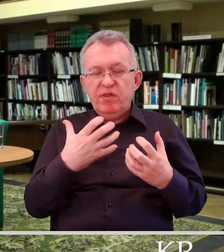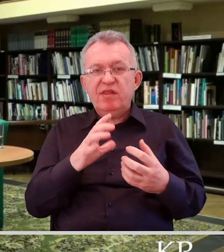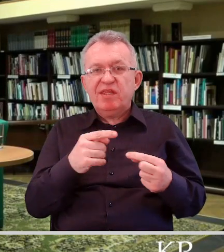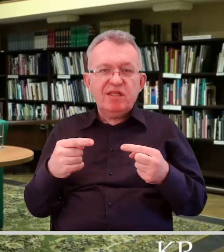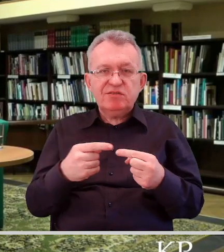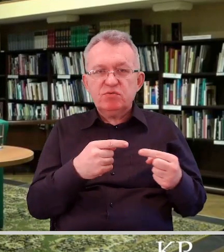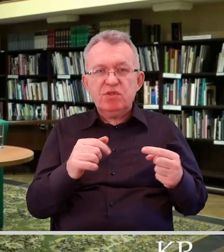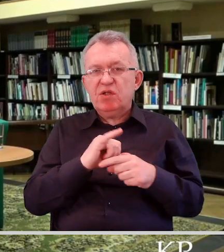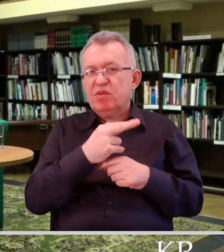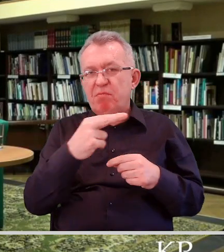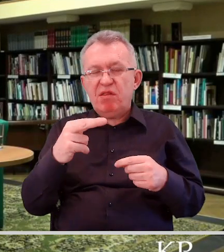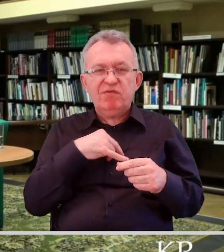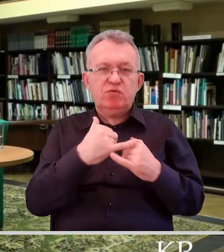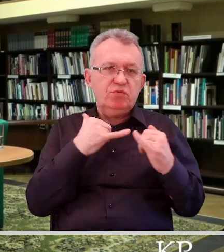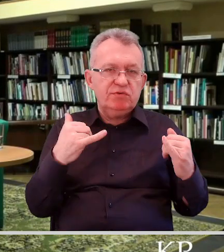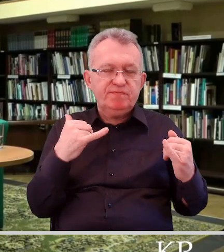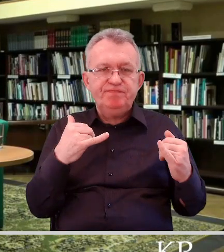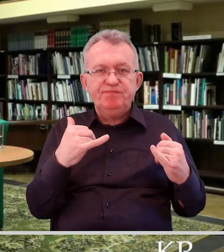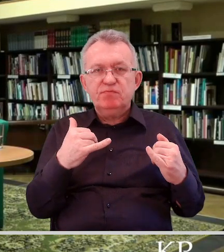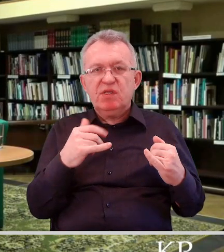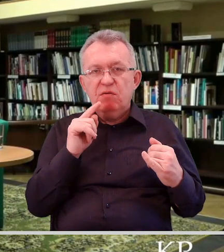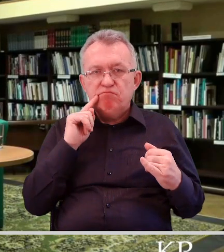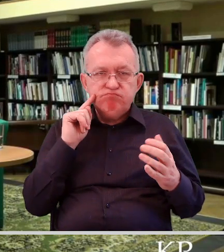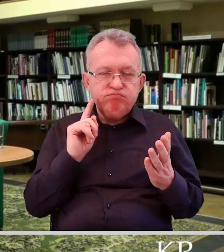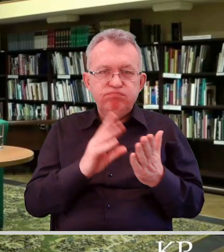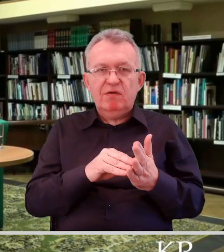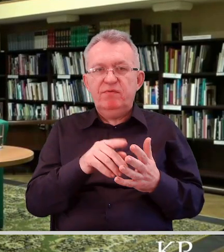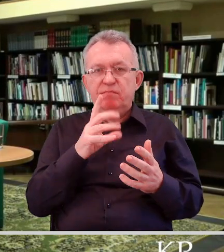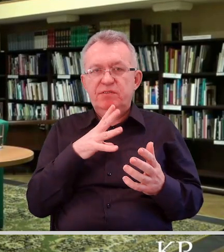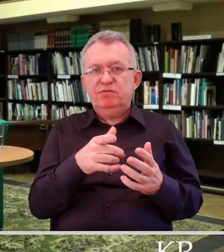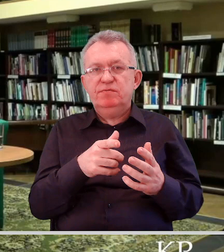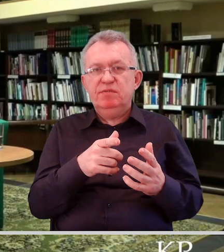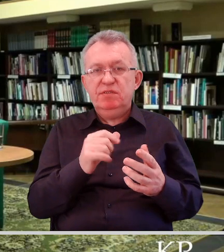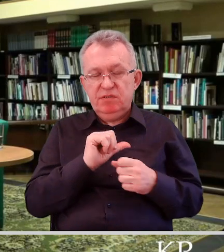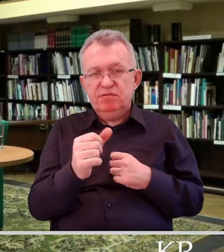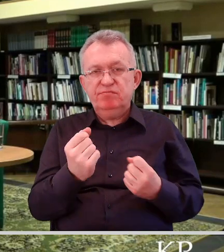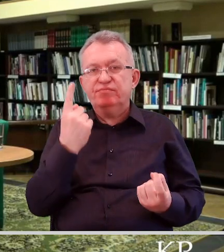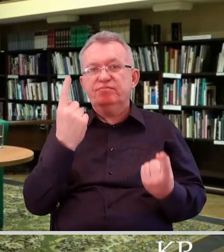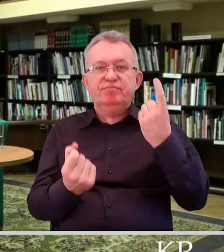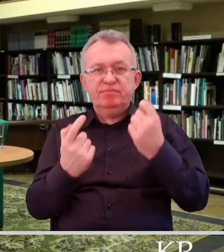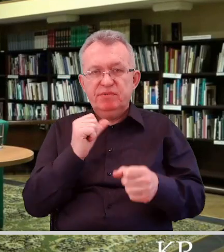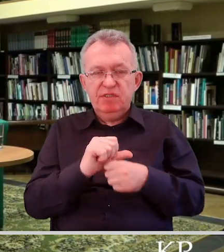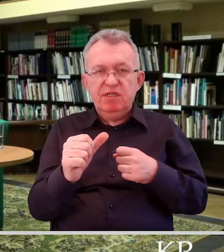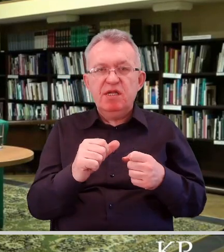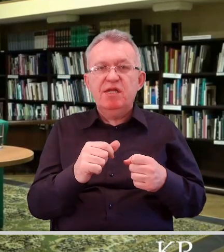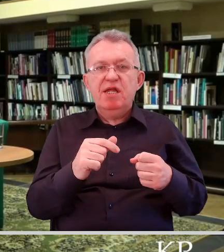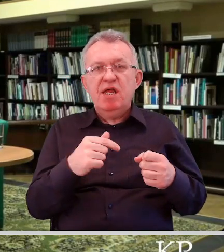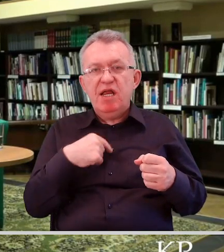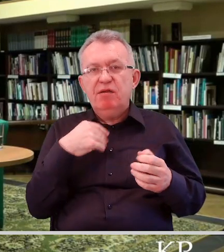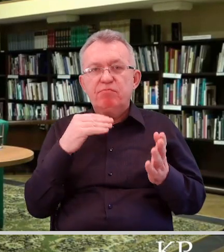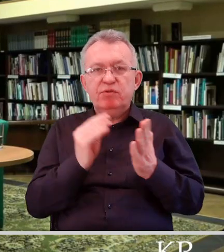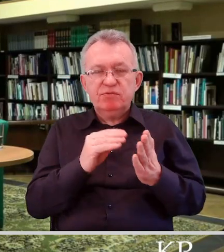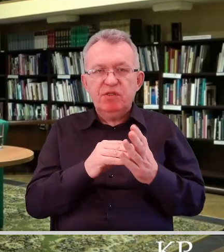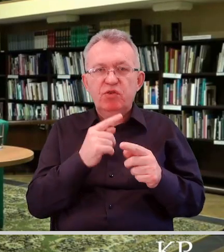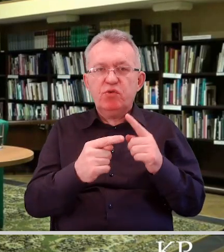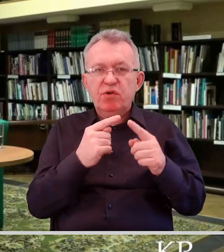dyskusję, bo tam jest tyle tematów, które się w tej chwili powinny pojawić. Pojawiają się zresztą gdzieś tam, tylko tak mi zabrakło takiego